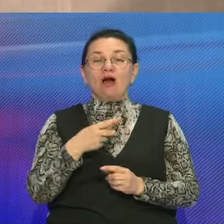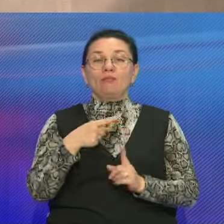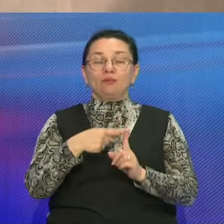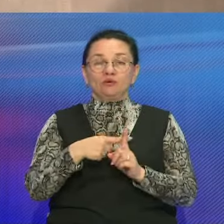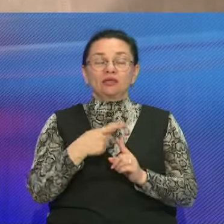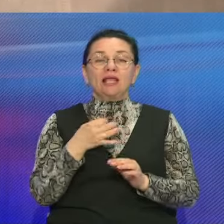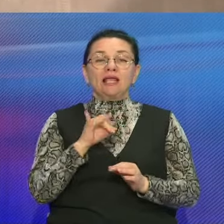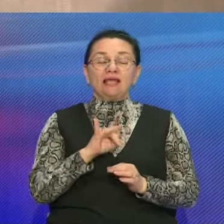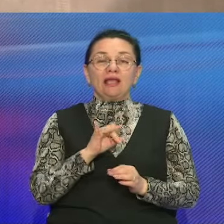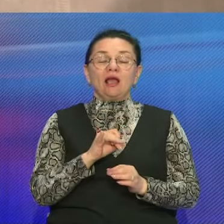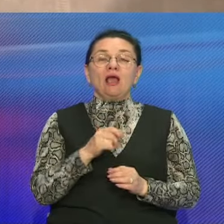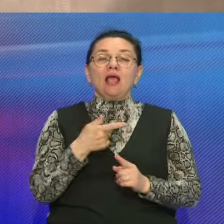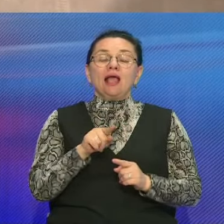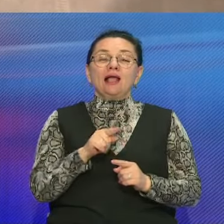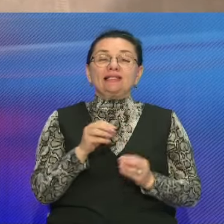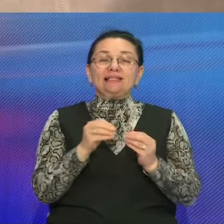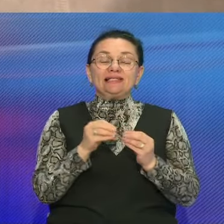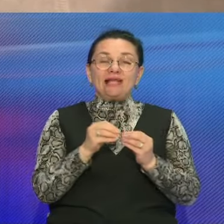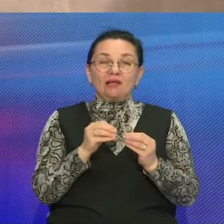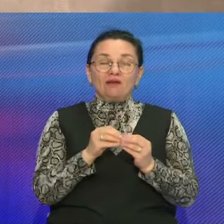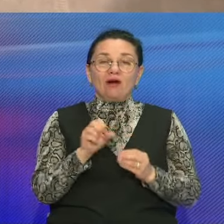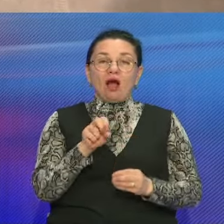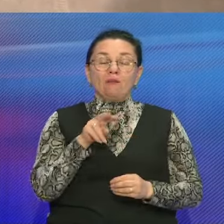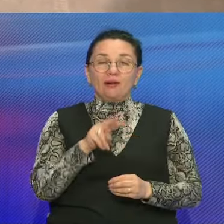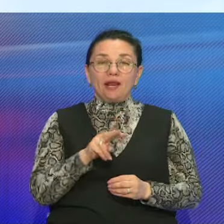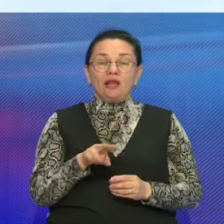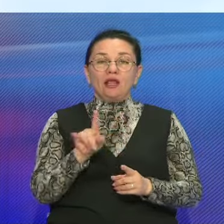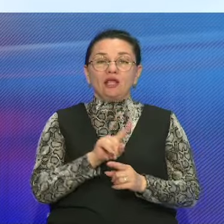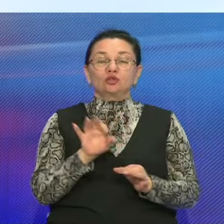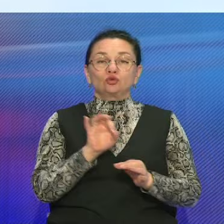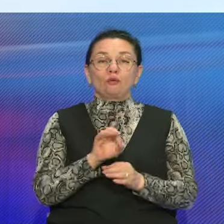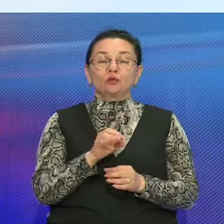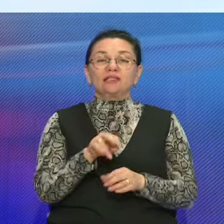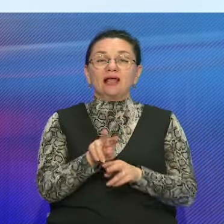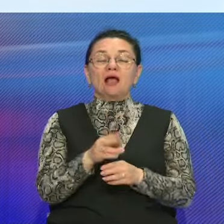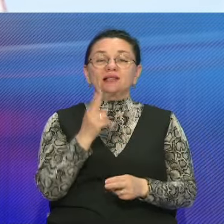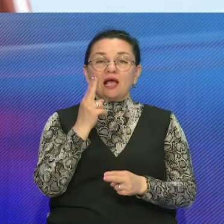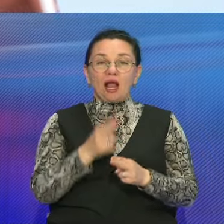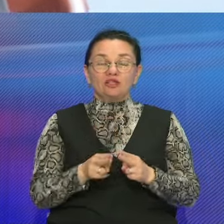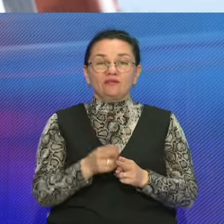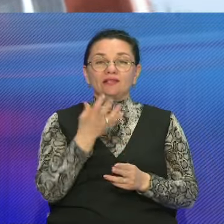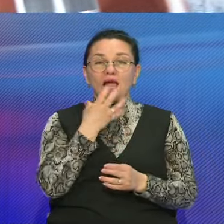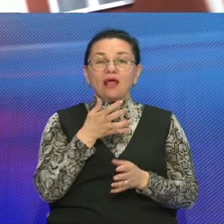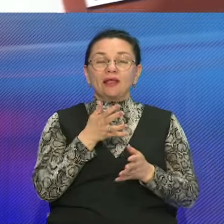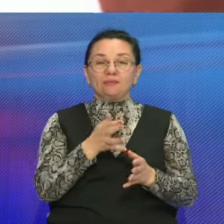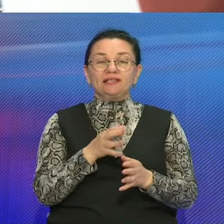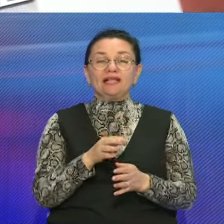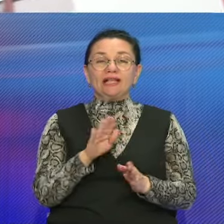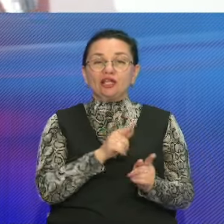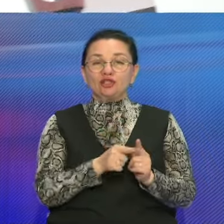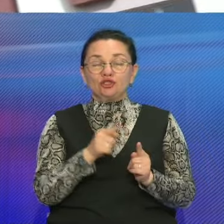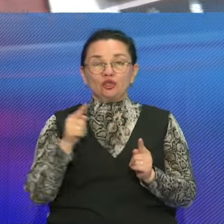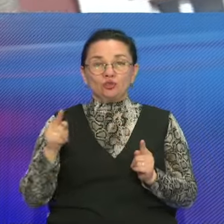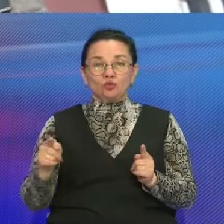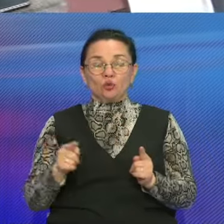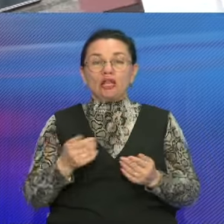Відзначимо, що літось 10 красавіка регіон завершив бігучий отопляльний сезон. Це значить, що у громадських і промислових об'єктах,